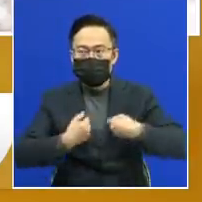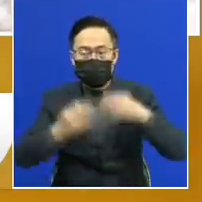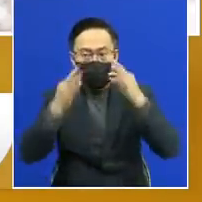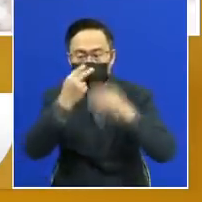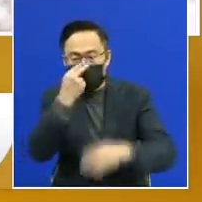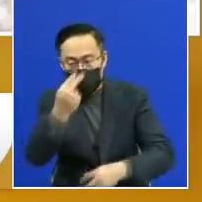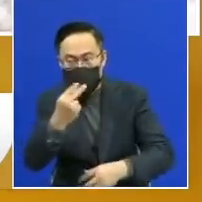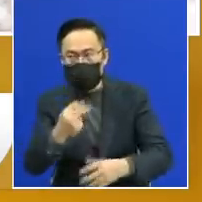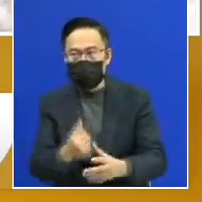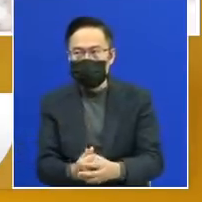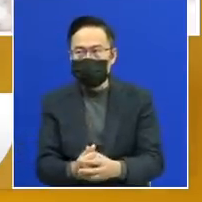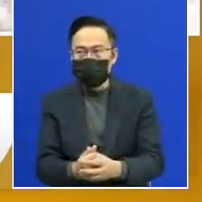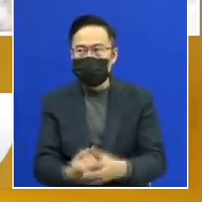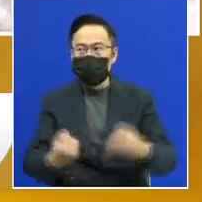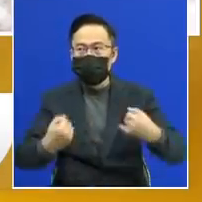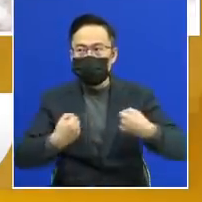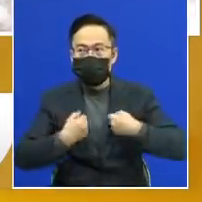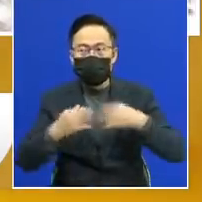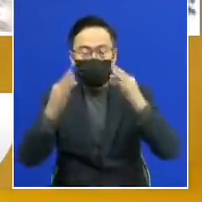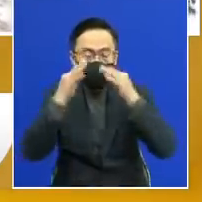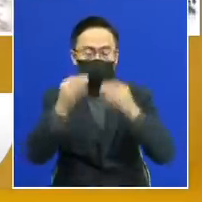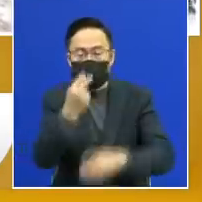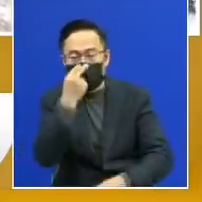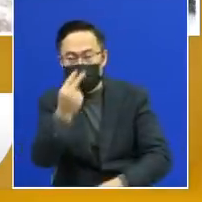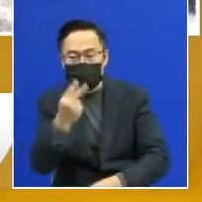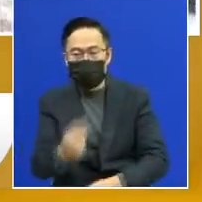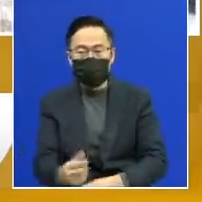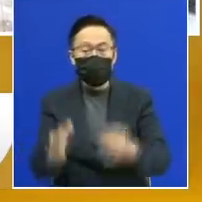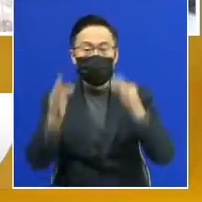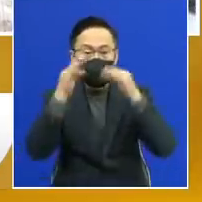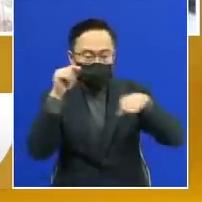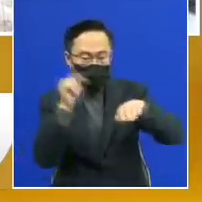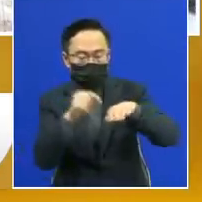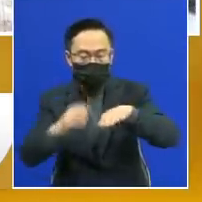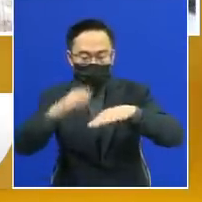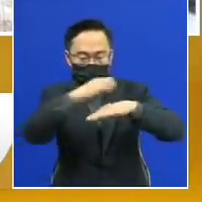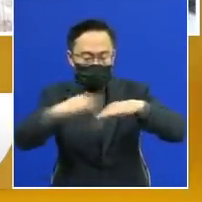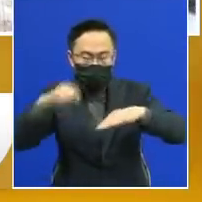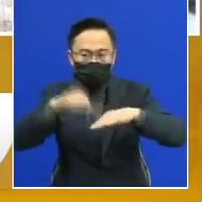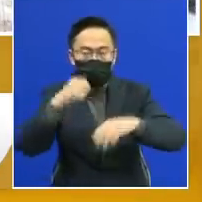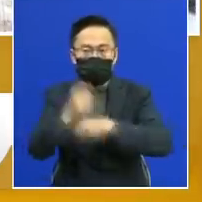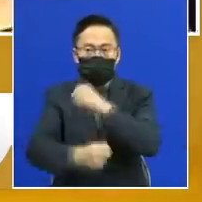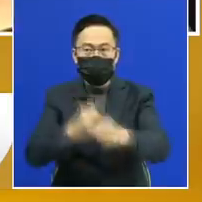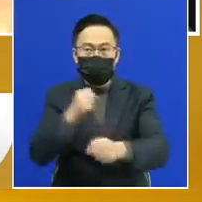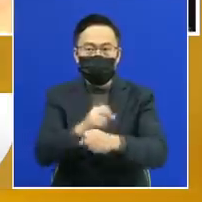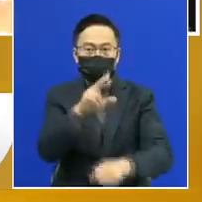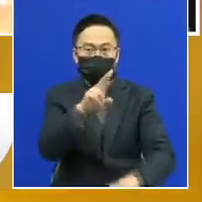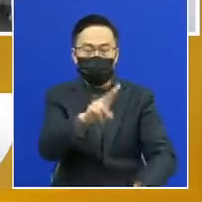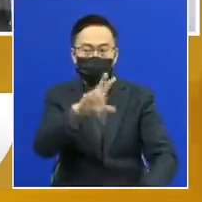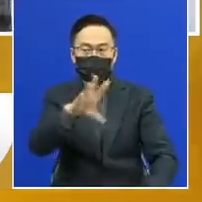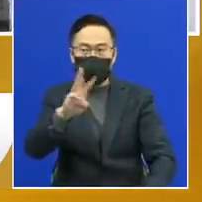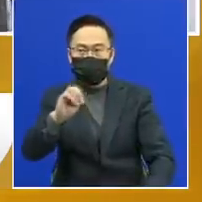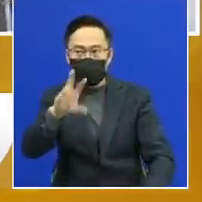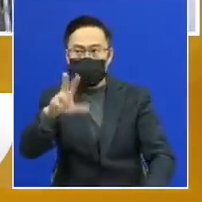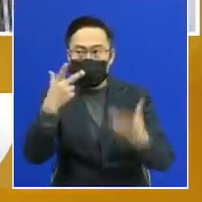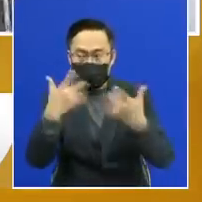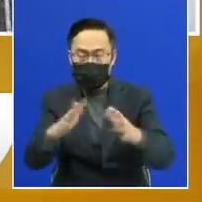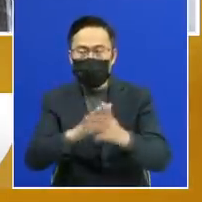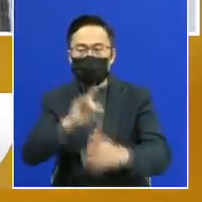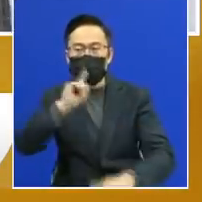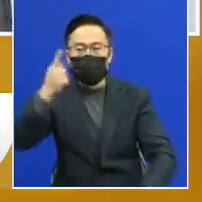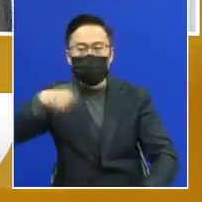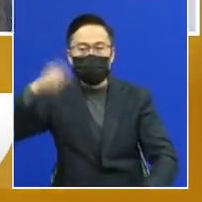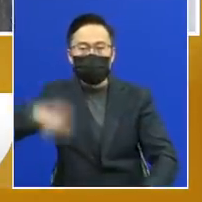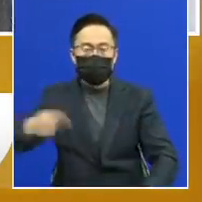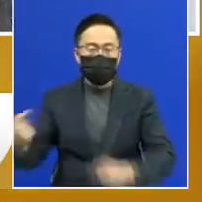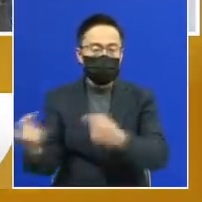ตัวนี้แหละคือตัวที่มันปีนขึ้นรถนะแล้วเหตุการณ์เนี่ยมันเกิดขึ้นตั้งแต่ปี2563แล้วนะแล้วในมุมเขาที่เขาไม่อย